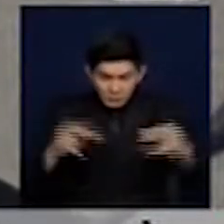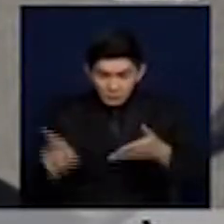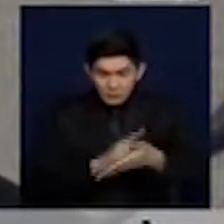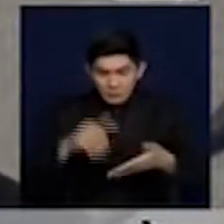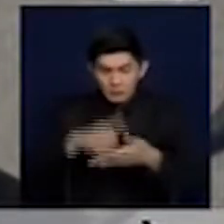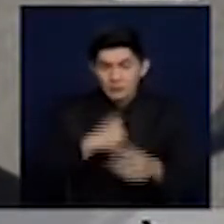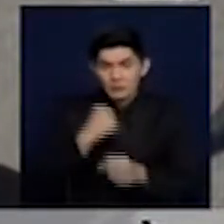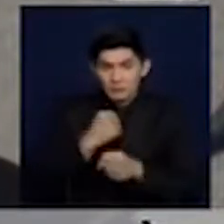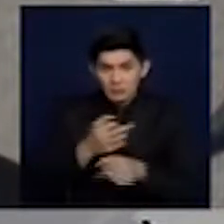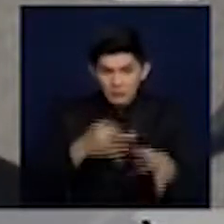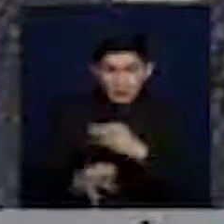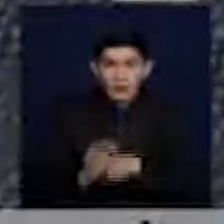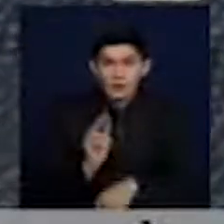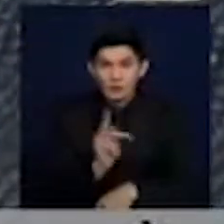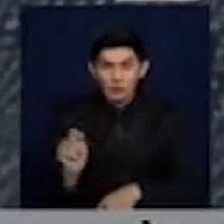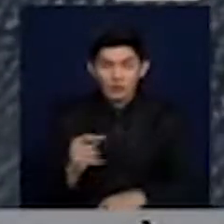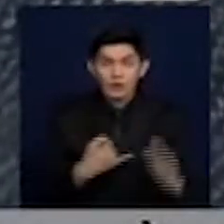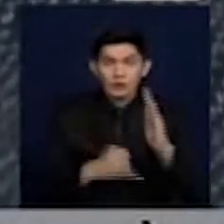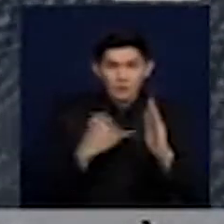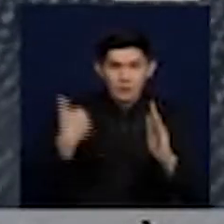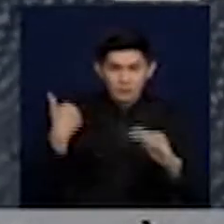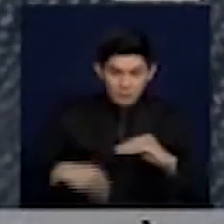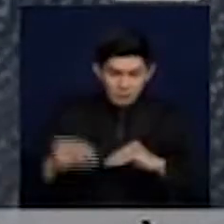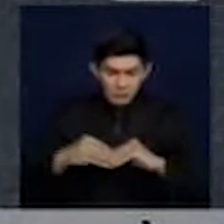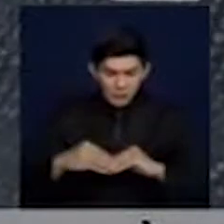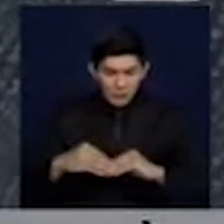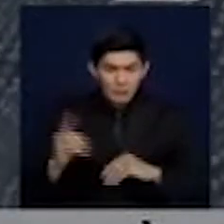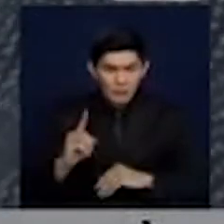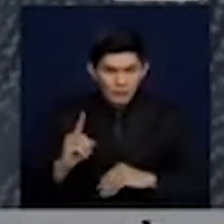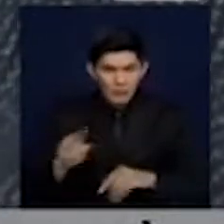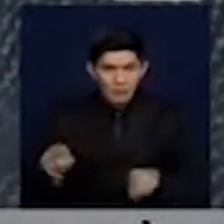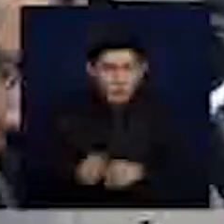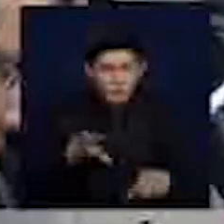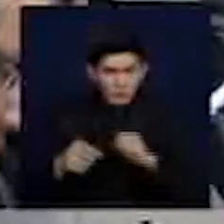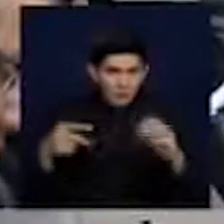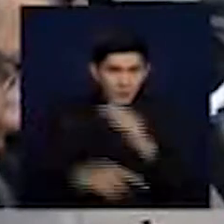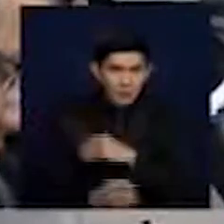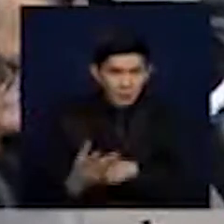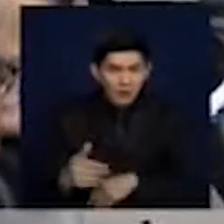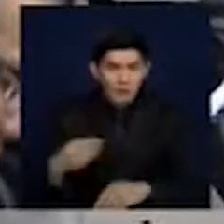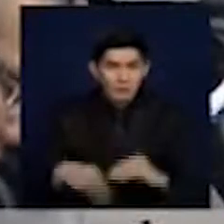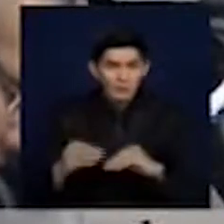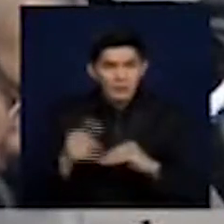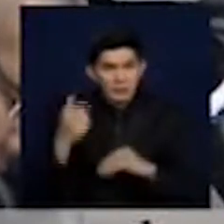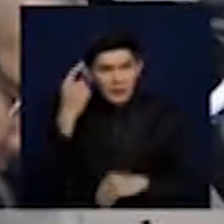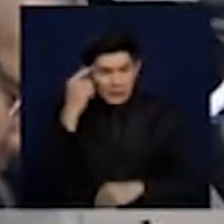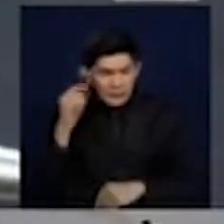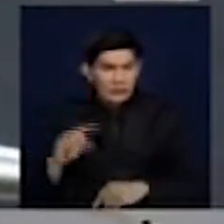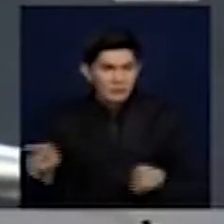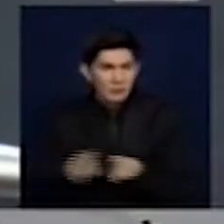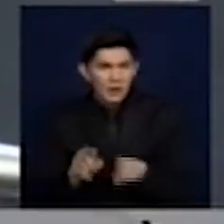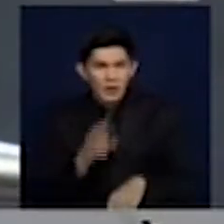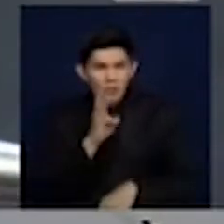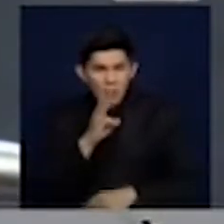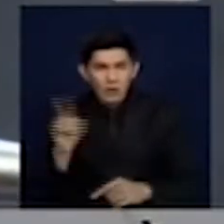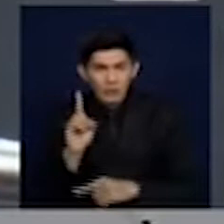ที่แทนกกต.จังหวัดนั้นเพื่อเพิ่มประสิทธิภาพการปราบปรามการทุจริตเลือกตั้งให้มากขึ้นไม่ให้เกิดข้อครหาว่าถูกการเมื